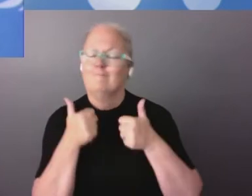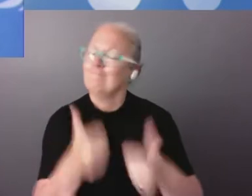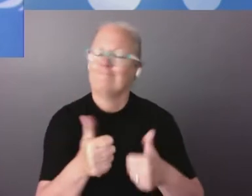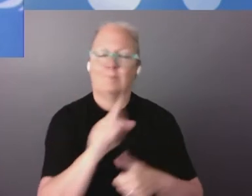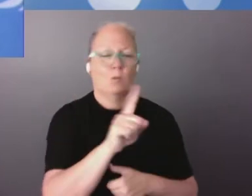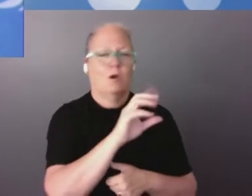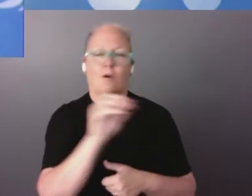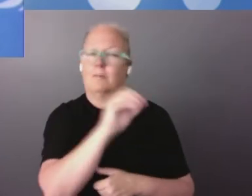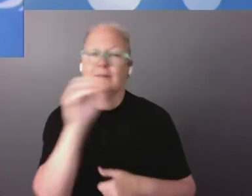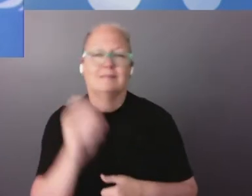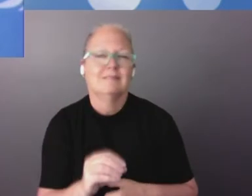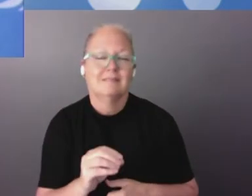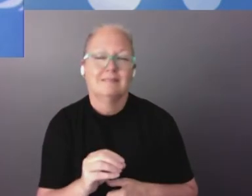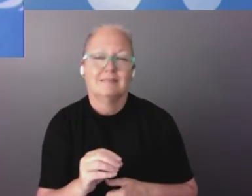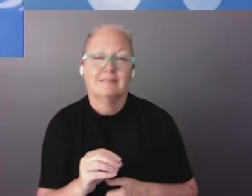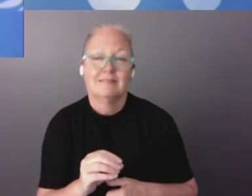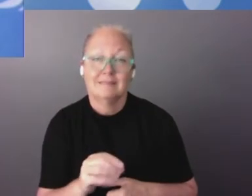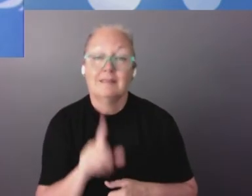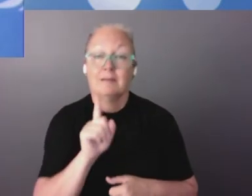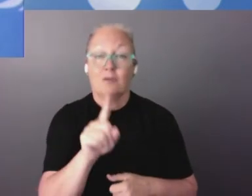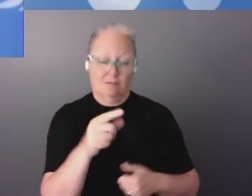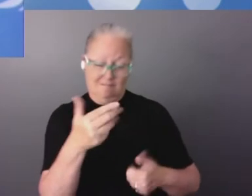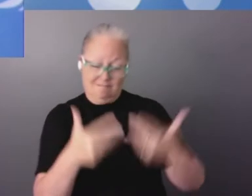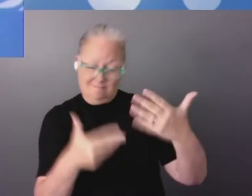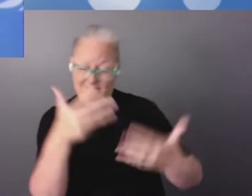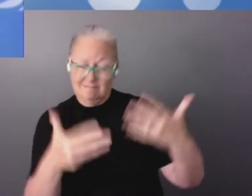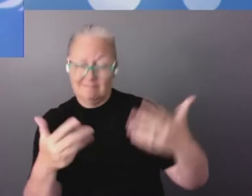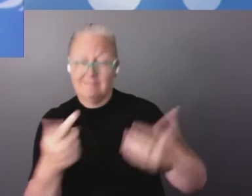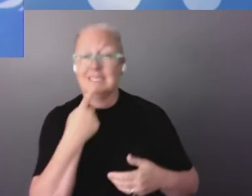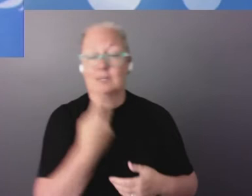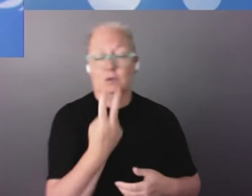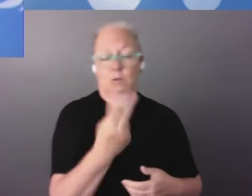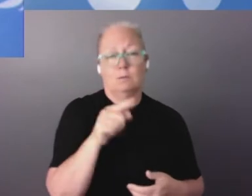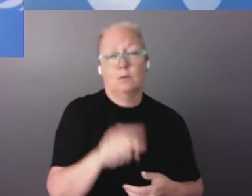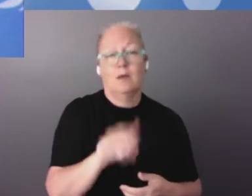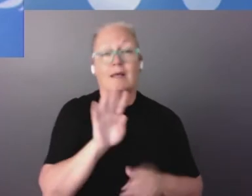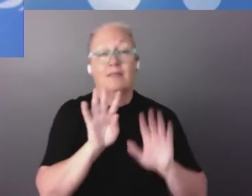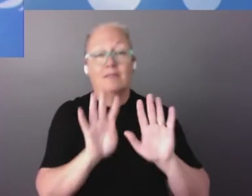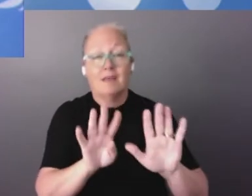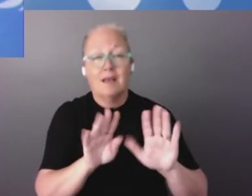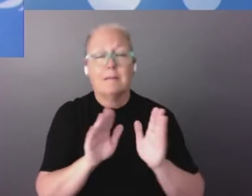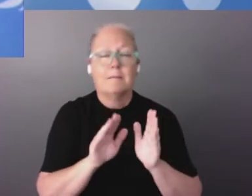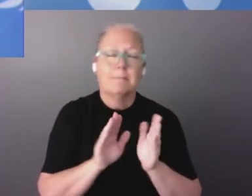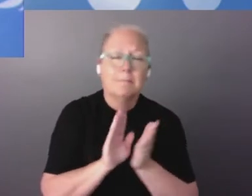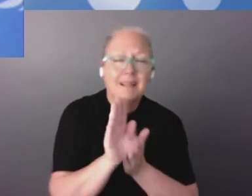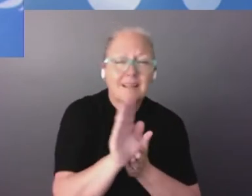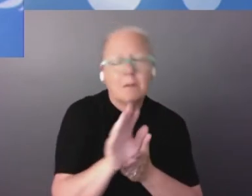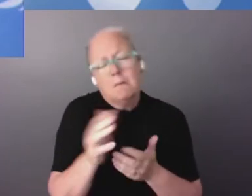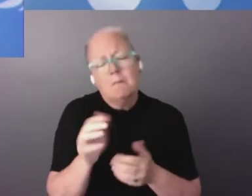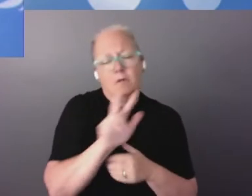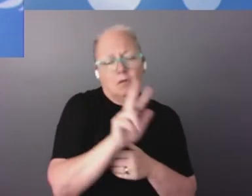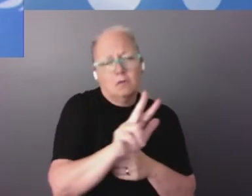عدد مستخدمي الإنترنت حول العالم ازداد كثيرا أثناء الجائحة، ولكن ما